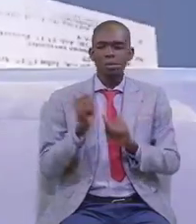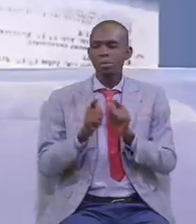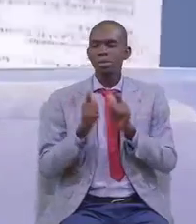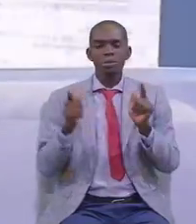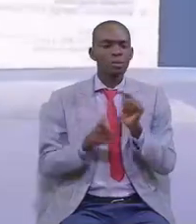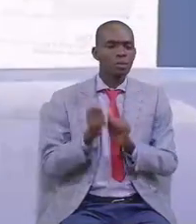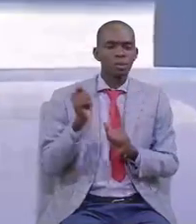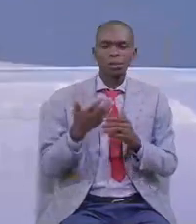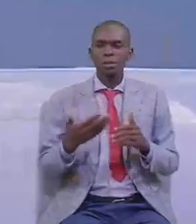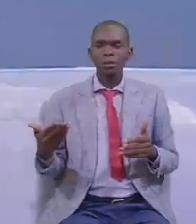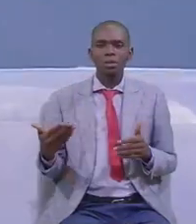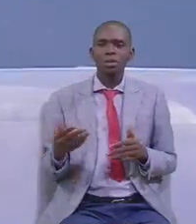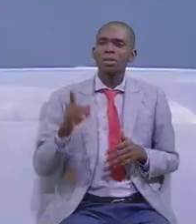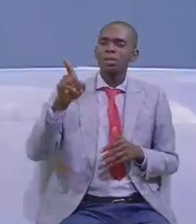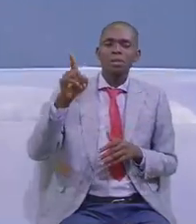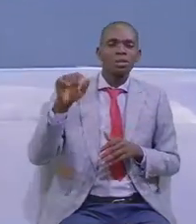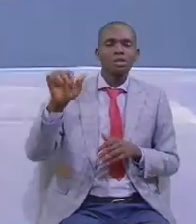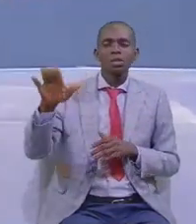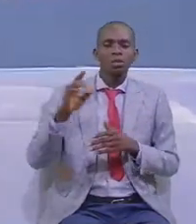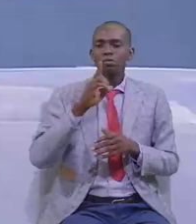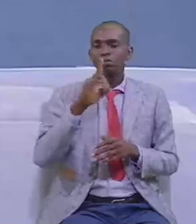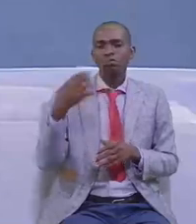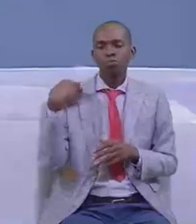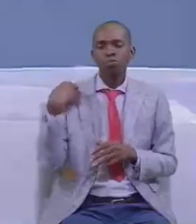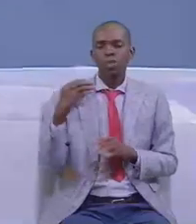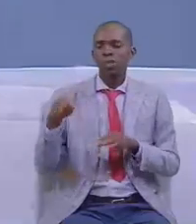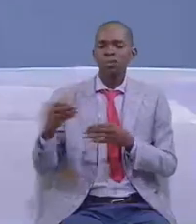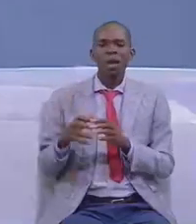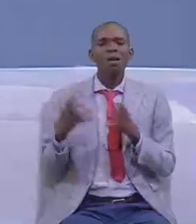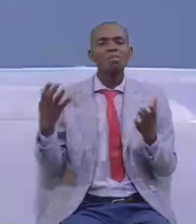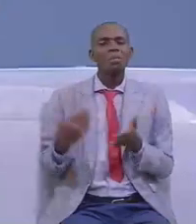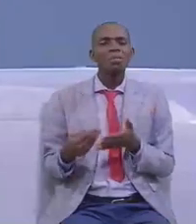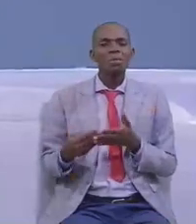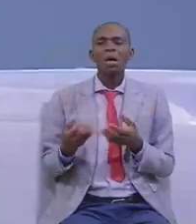Qu'est-ce que l'homme te donne? Rien. Hein? Nous travaillons seulement.